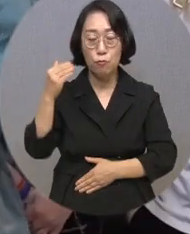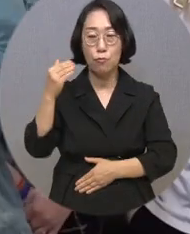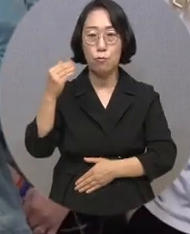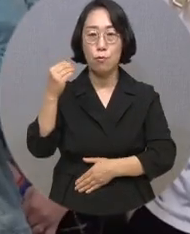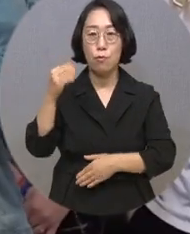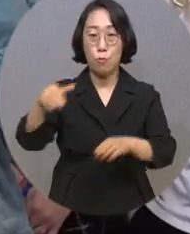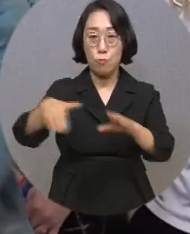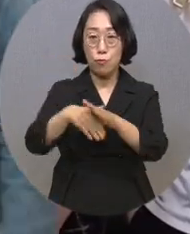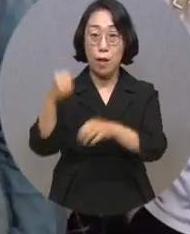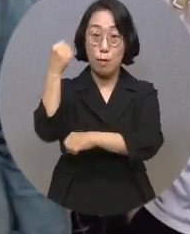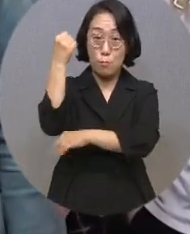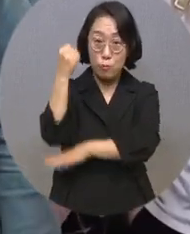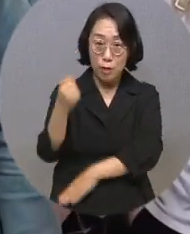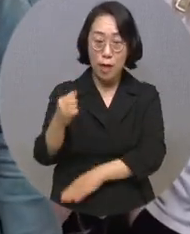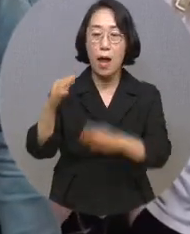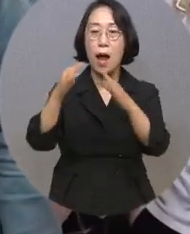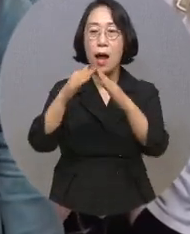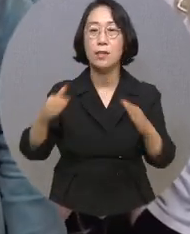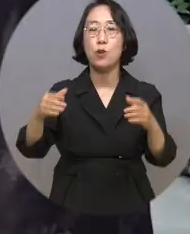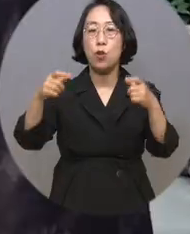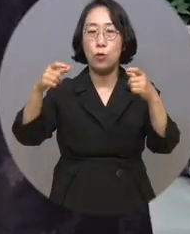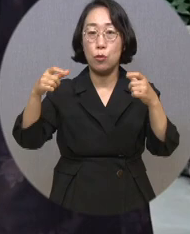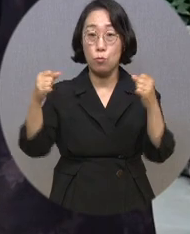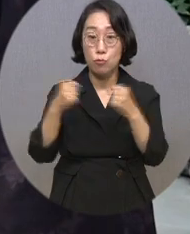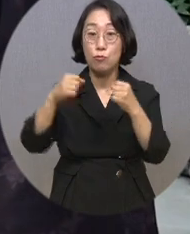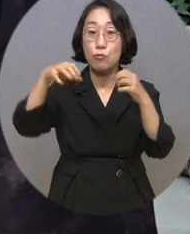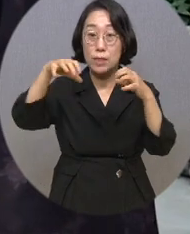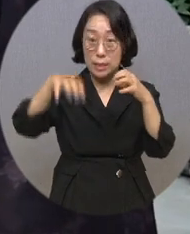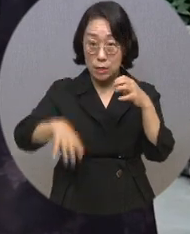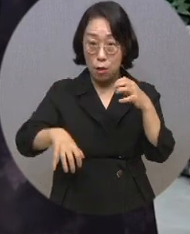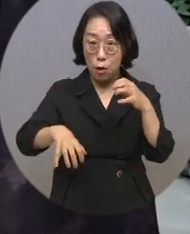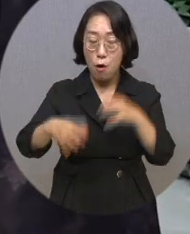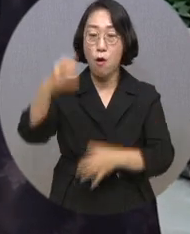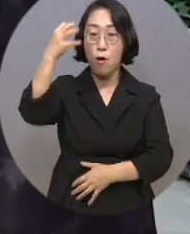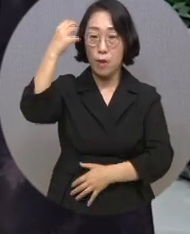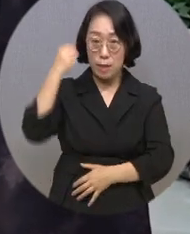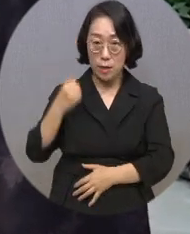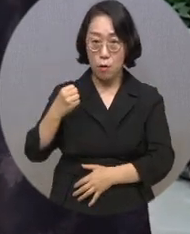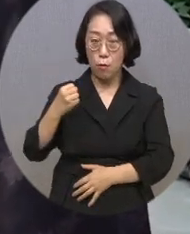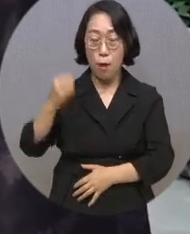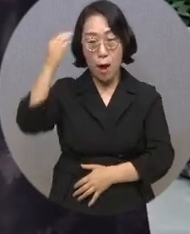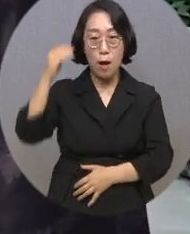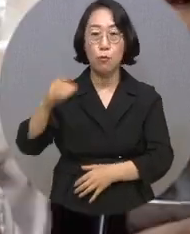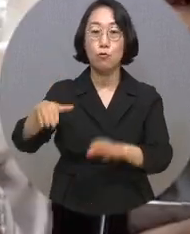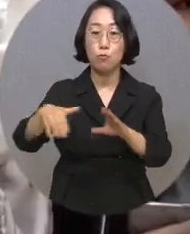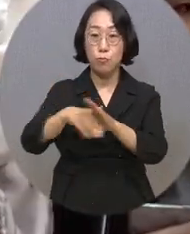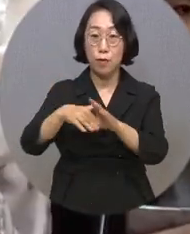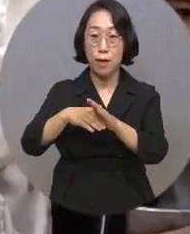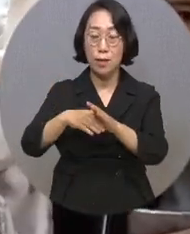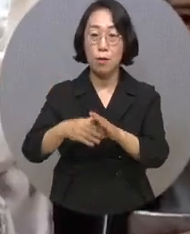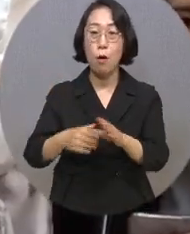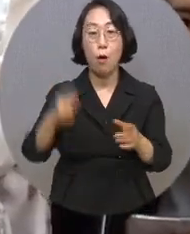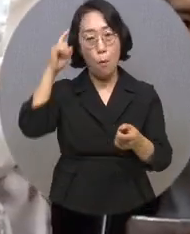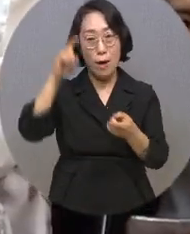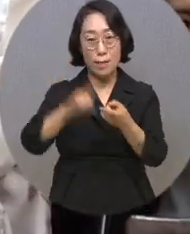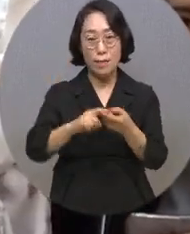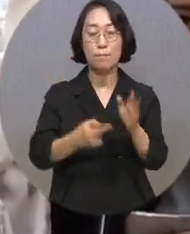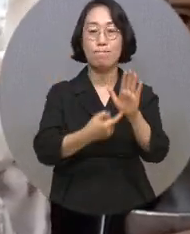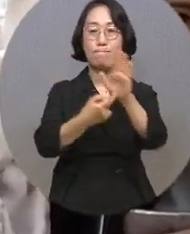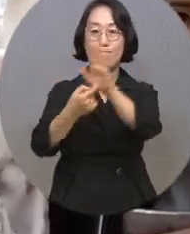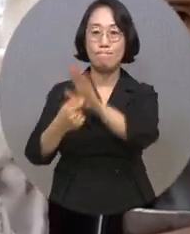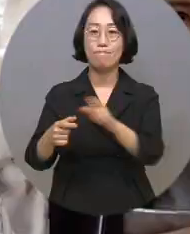뿌리인 전북을 기억하고 전 세계적인 뜨거운 한류 열풍과 더불어 한국 문화에 대한 높은 관심을 끌어모을